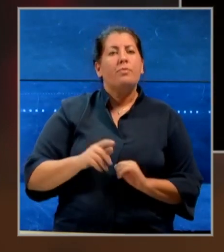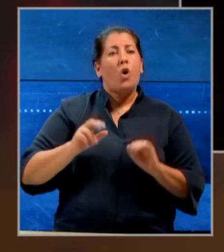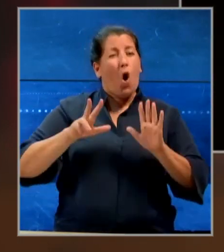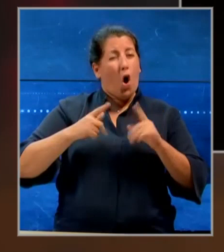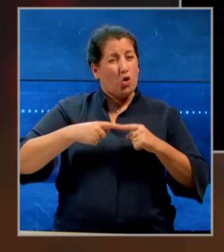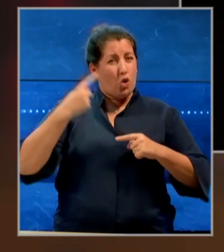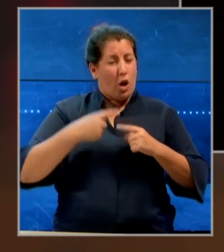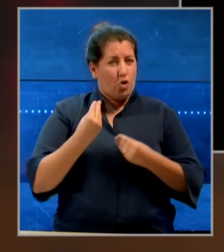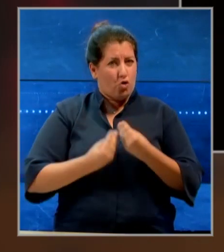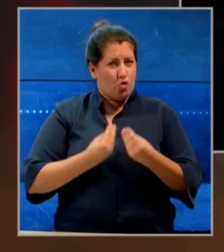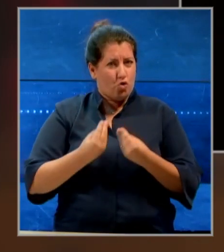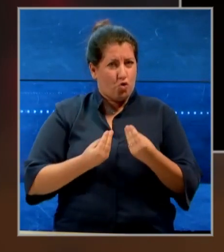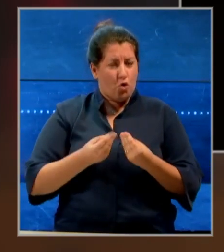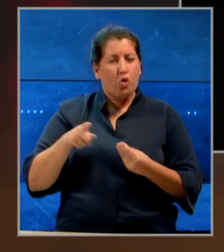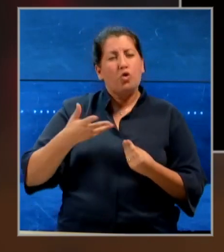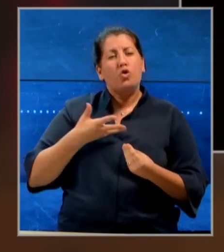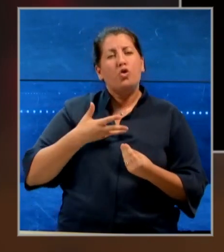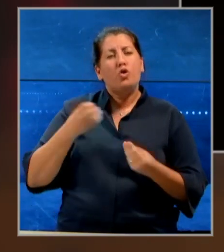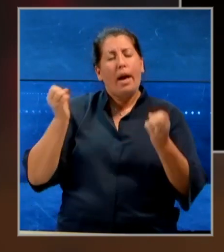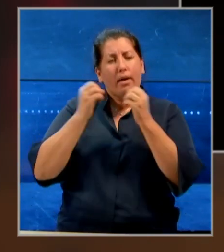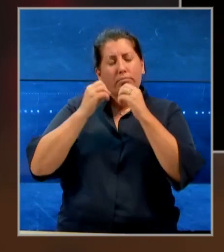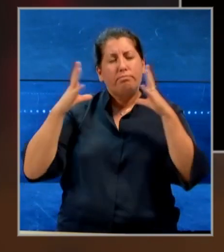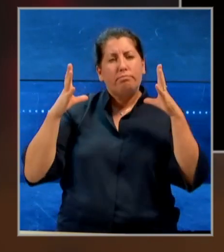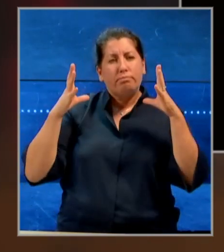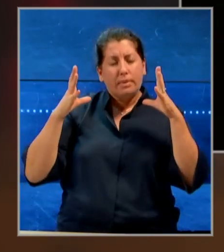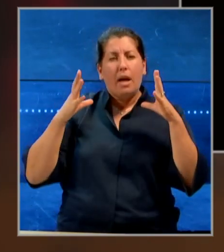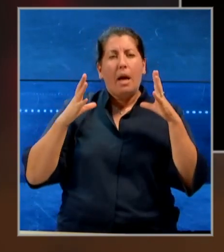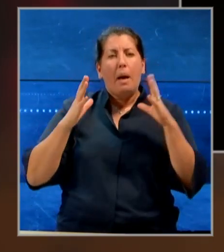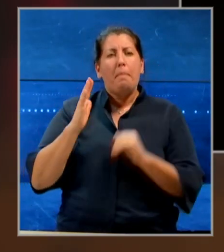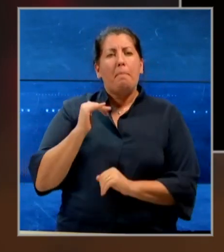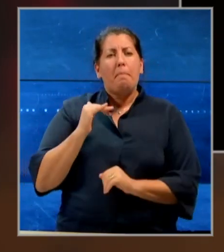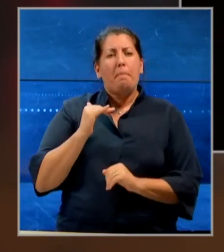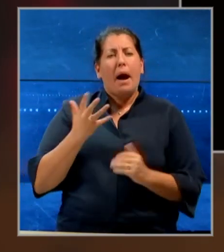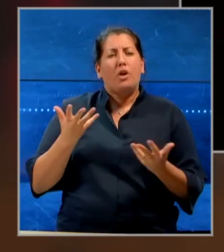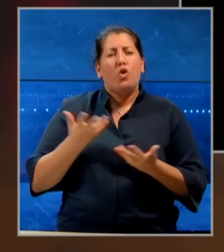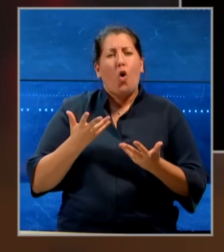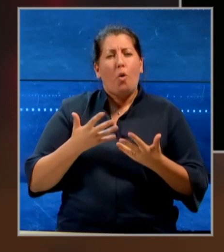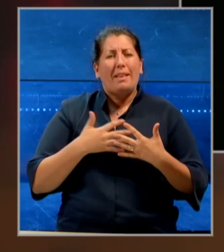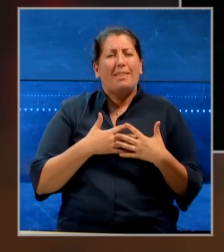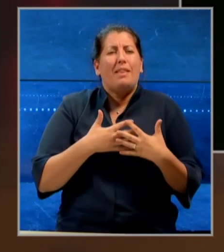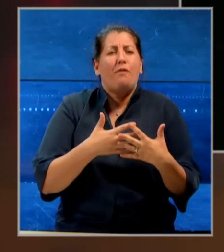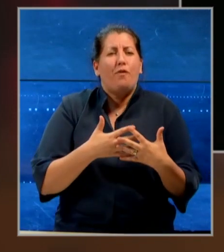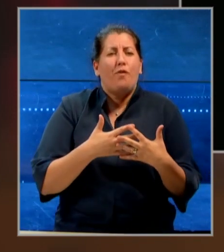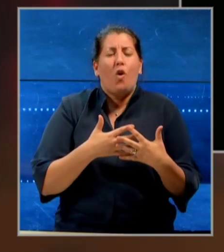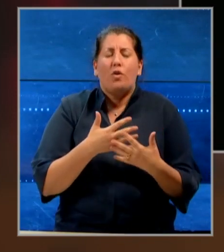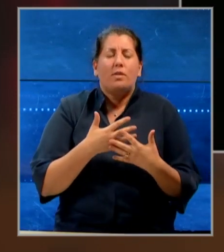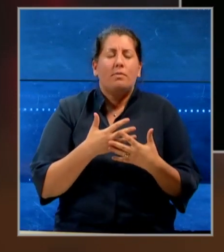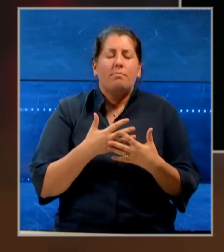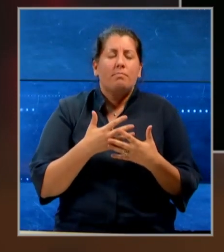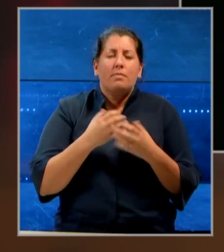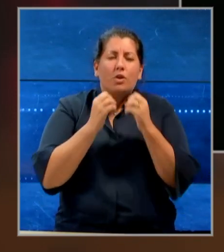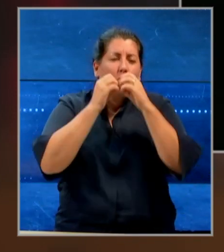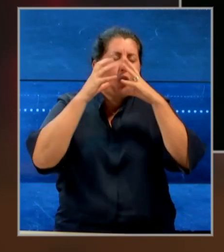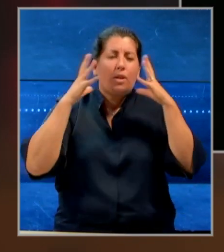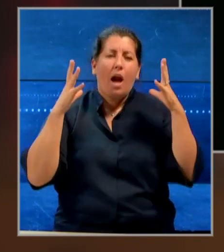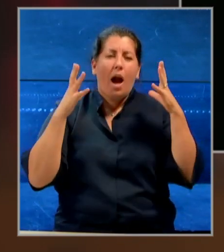la dimensione del Bari in questo campionato, perché al tifoso piace sognare, a lei? Ma io non voglio far sognare nessuno, noi siamo convinti di avere